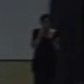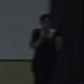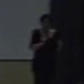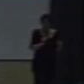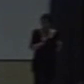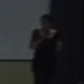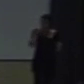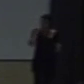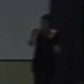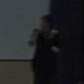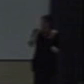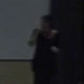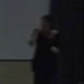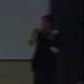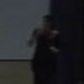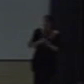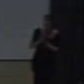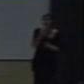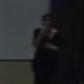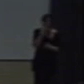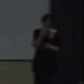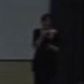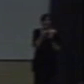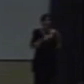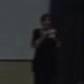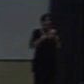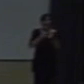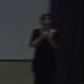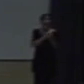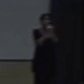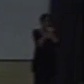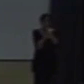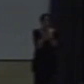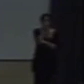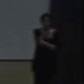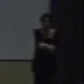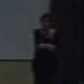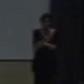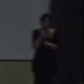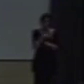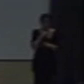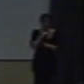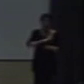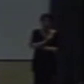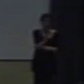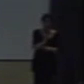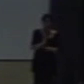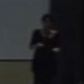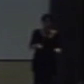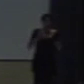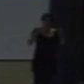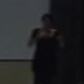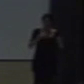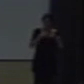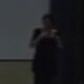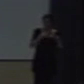El fotoreportatge està en crisi. Si la crisi vol dir canvi, llavors sí. Però això no és dolent en si mateix. El que segur que hi ha és una crisi